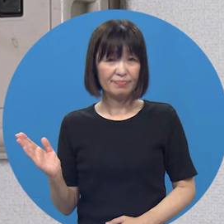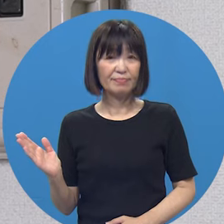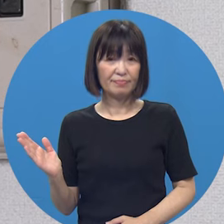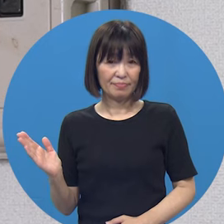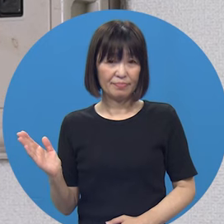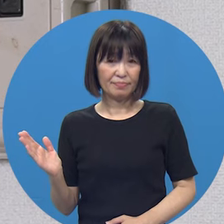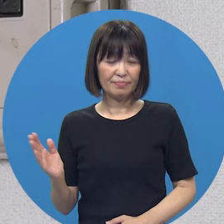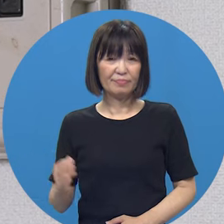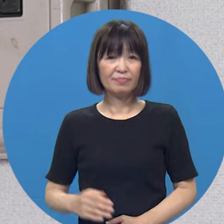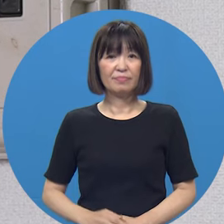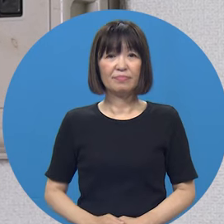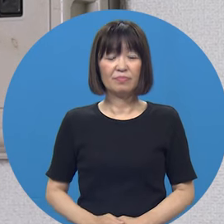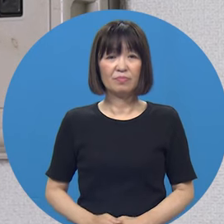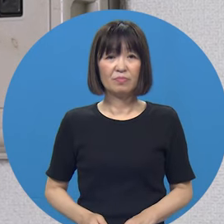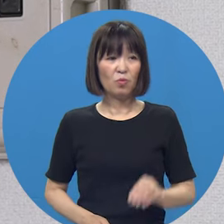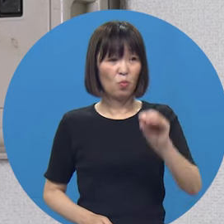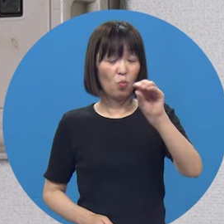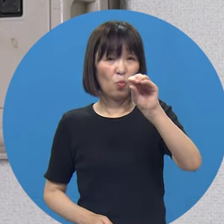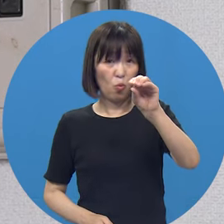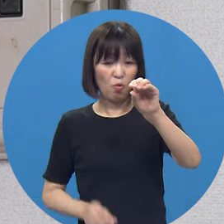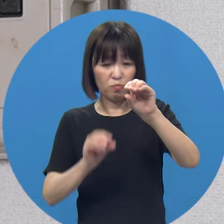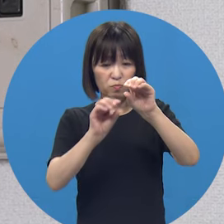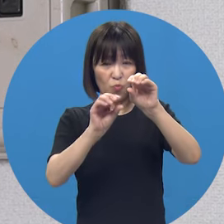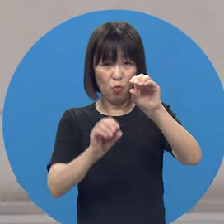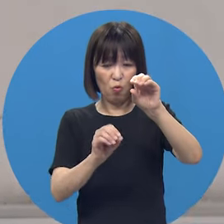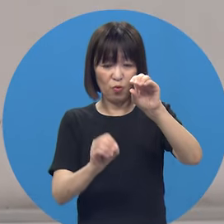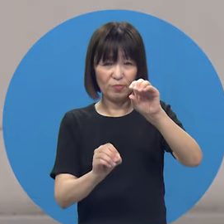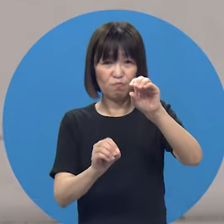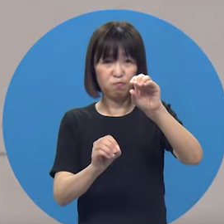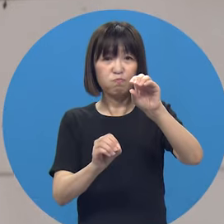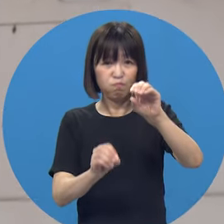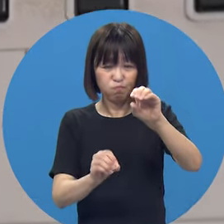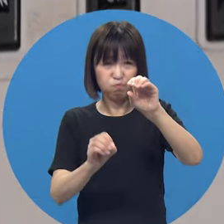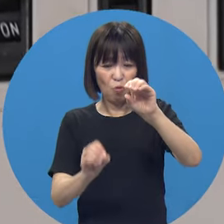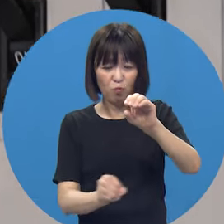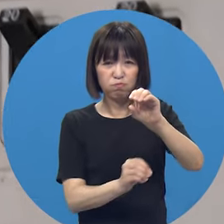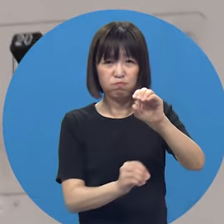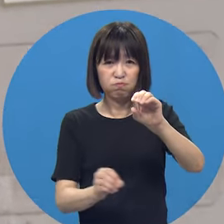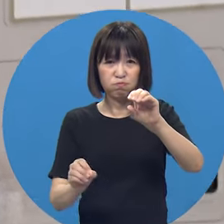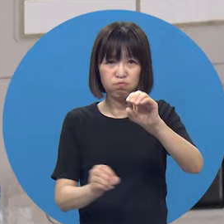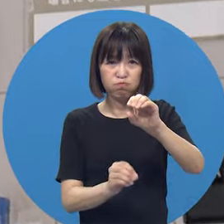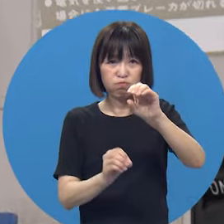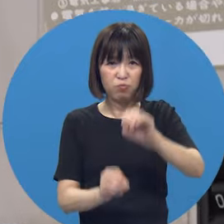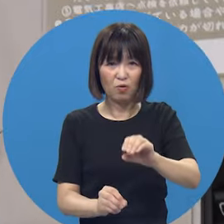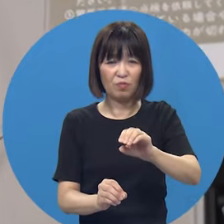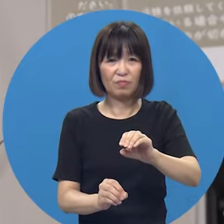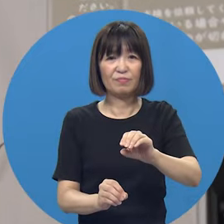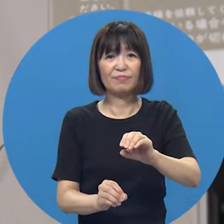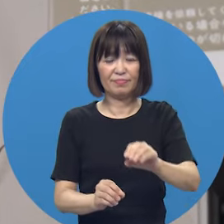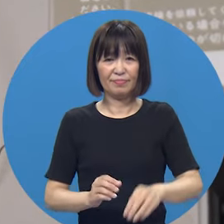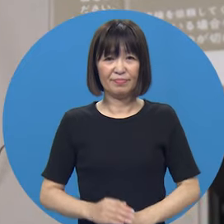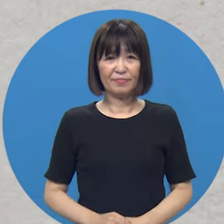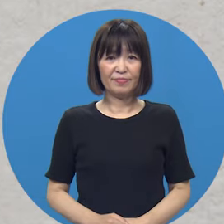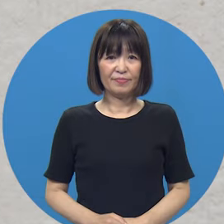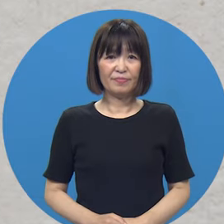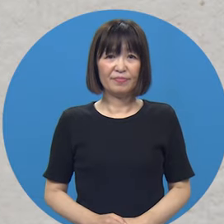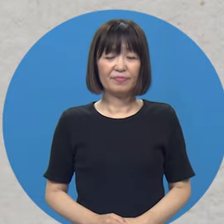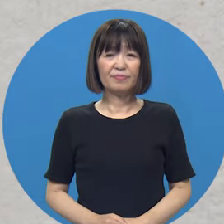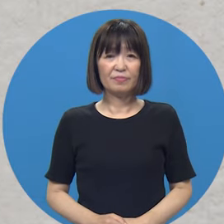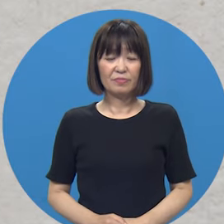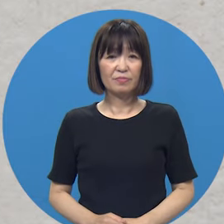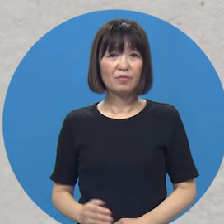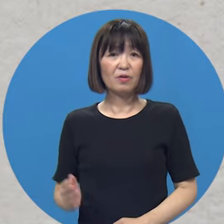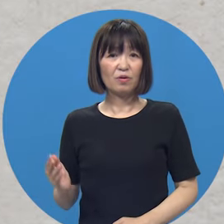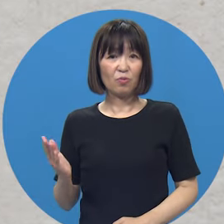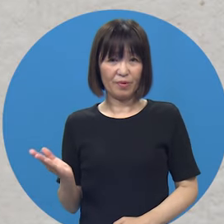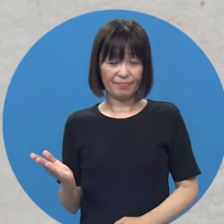イプです。この製品は重りの落下によってブレーカーを切って電気を遮断します。 分電盤に設置。 コンセ